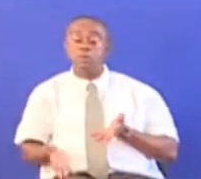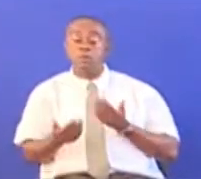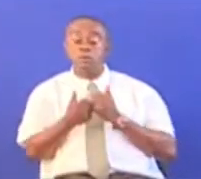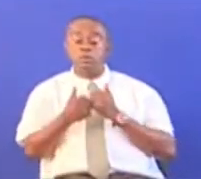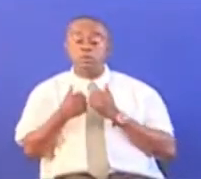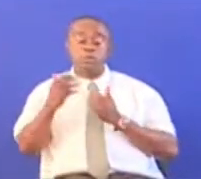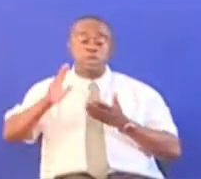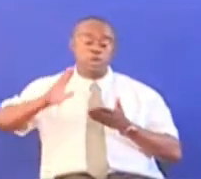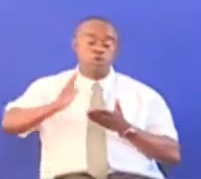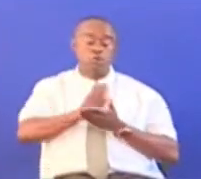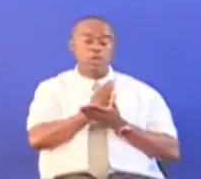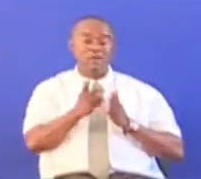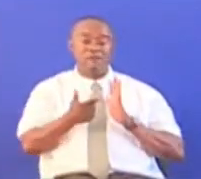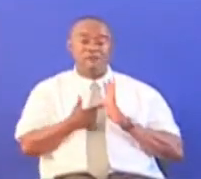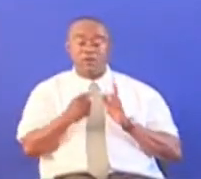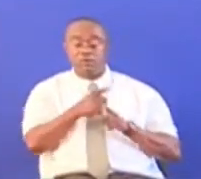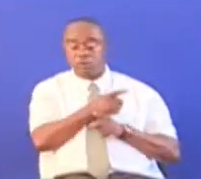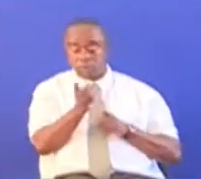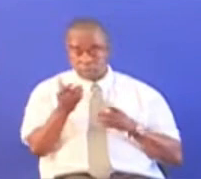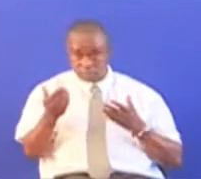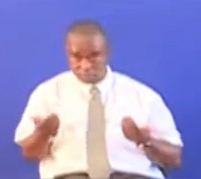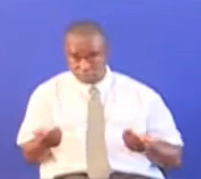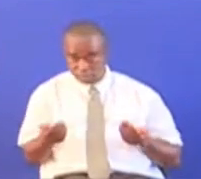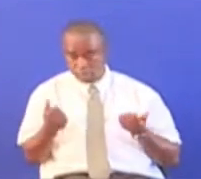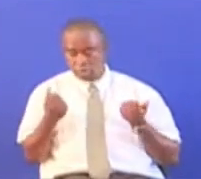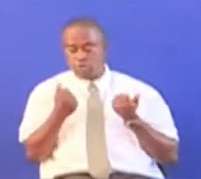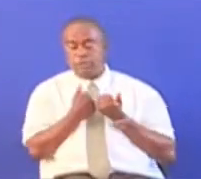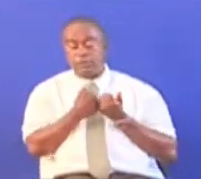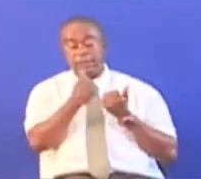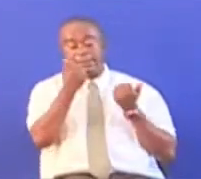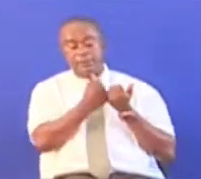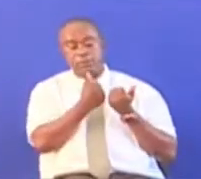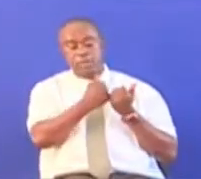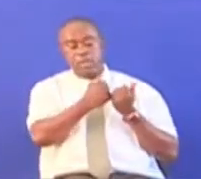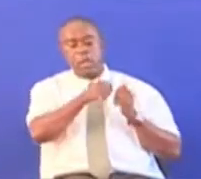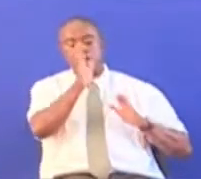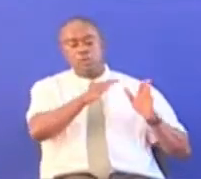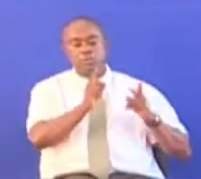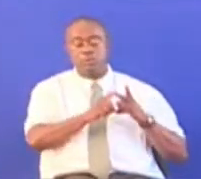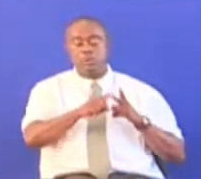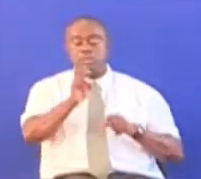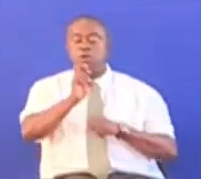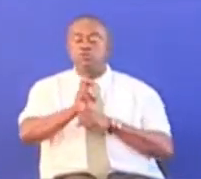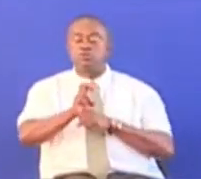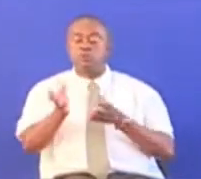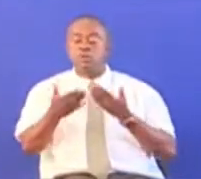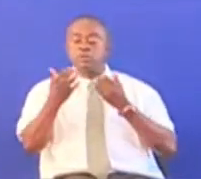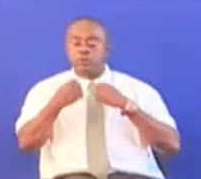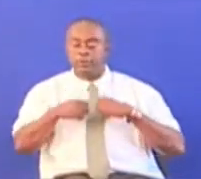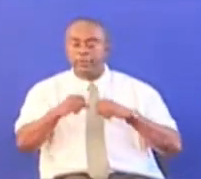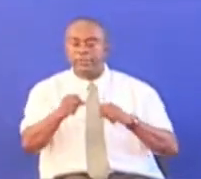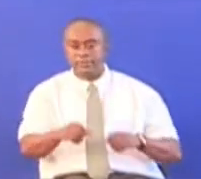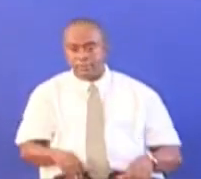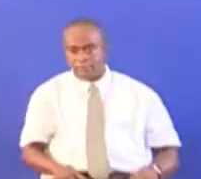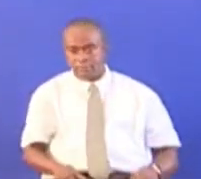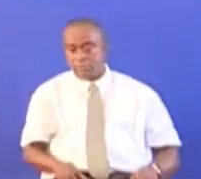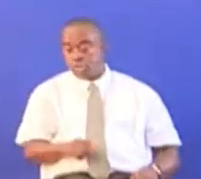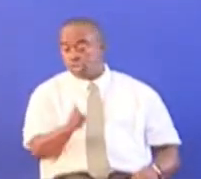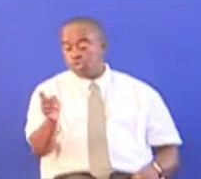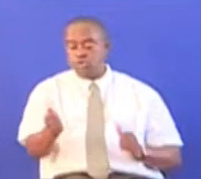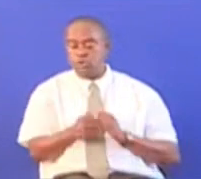kuwa yameondoka kama tungejengea tu, tungeyatengenezea utamaduni na kuusimamia ukatekelezwa. Hilo nakubaliana